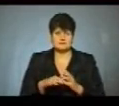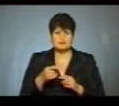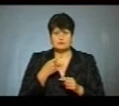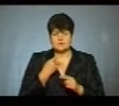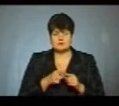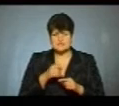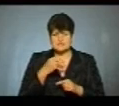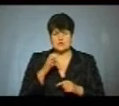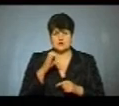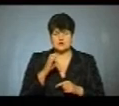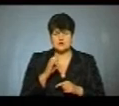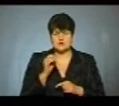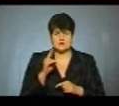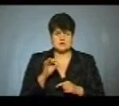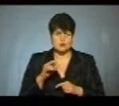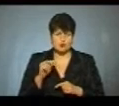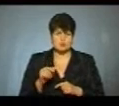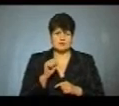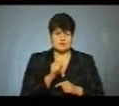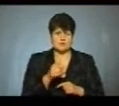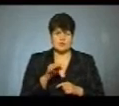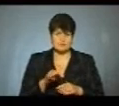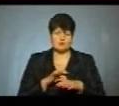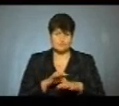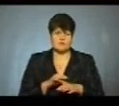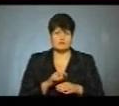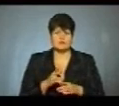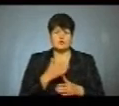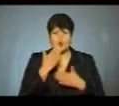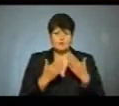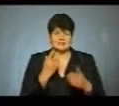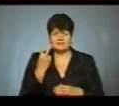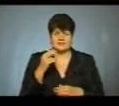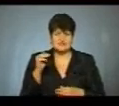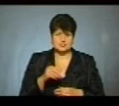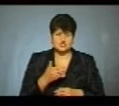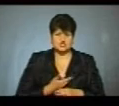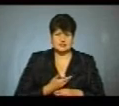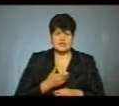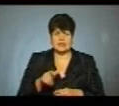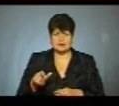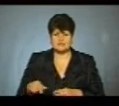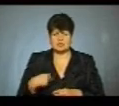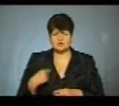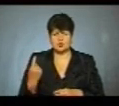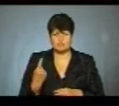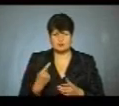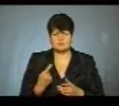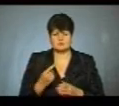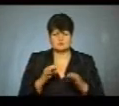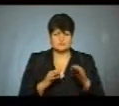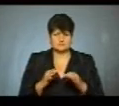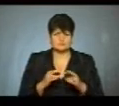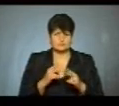соціолог Андрій Гірняк. У липні цього року він провів соціологічне дослідження, опитав 2000 жителів нашої області. Похибка дослідження